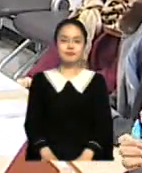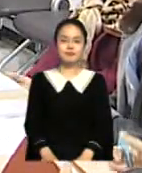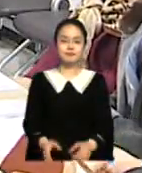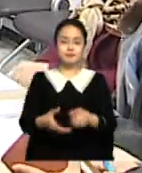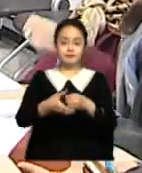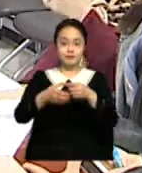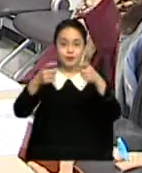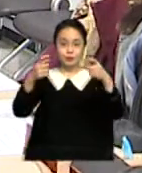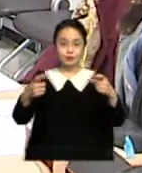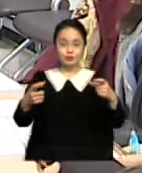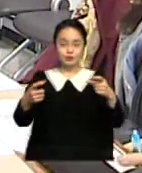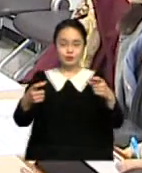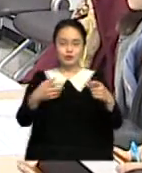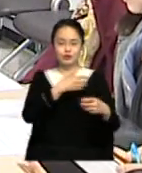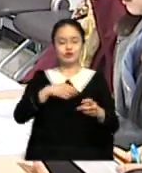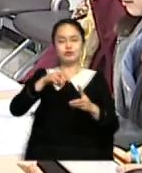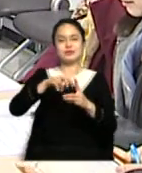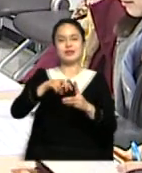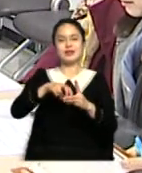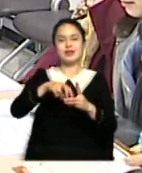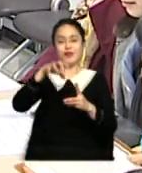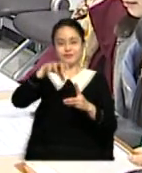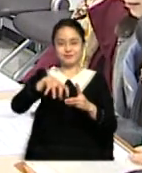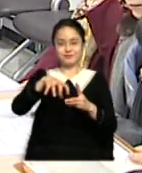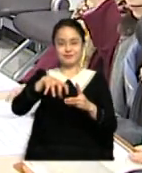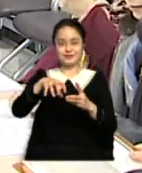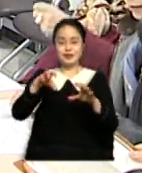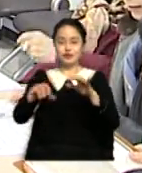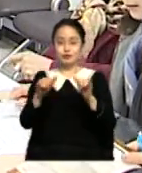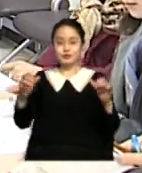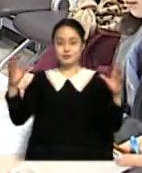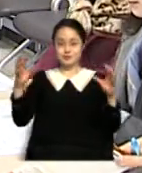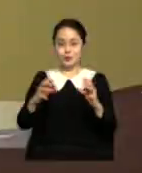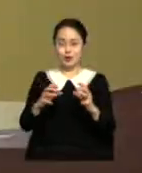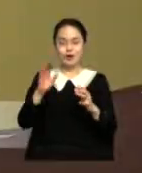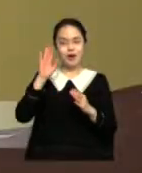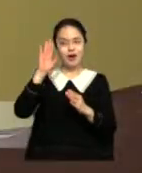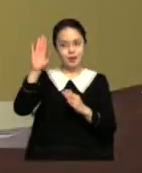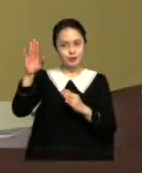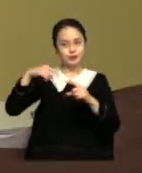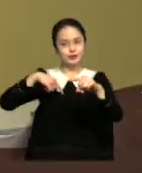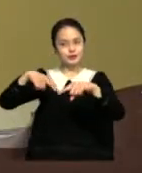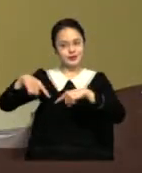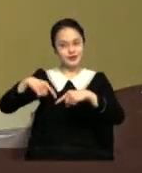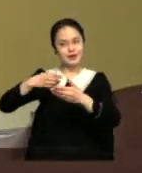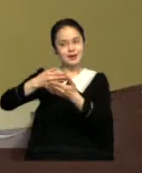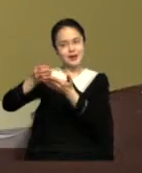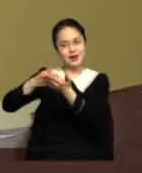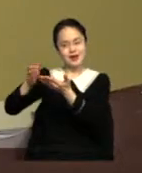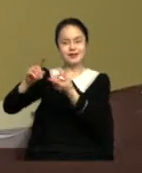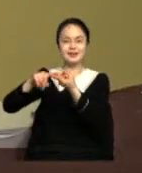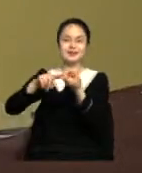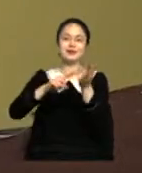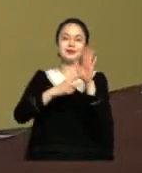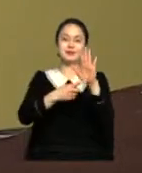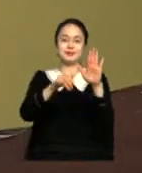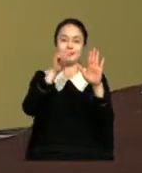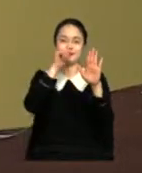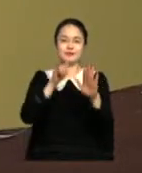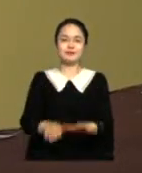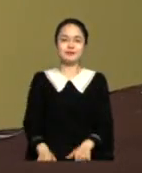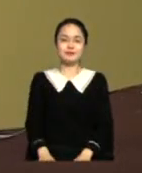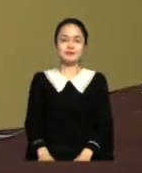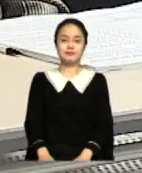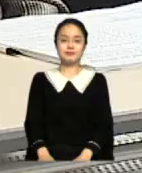마포구의 한 주민센터에서 서울형 주민자치회의 청사진이 제시됐습니다. 시범 사업에 선정된 곳은 2단계